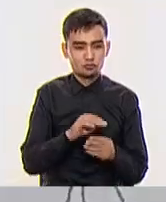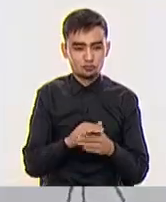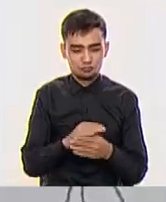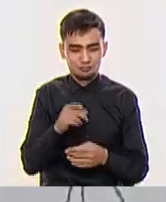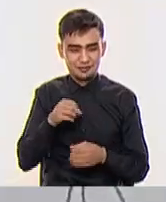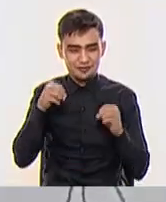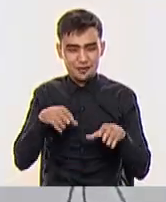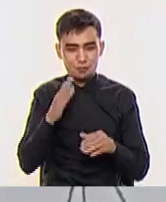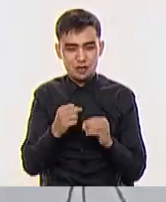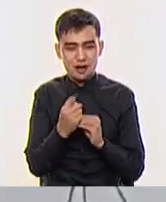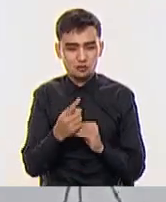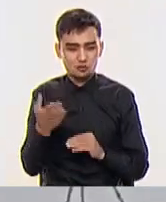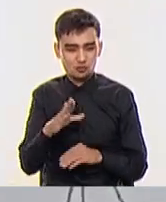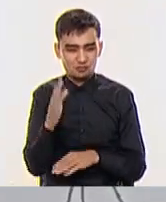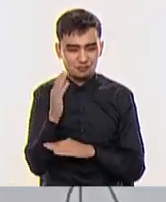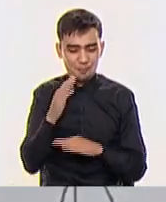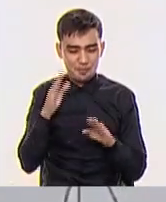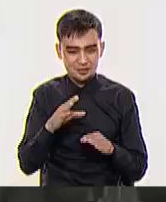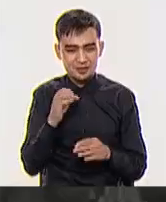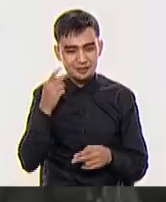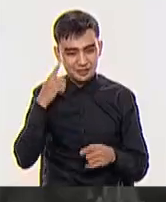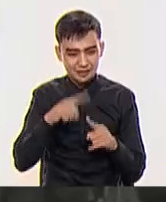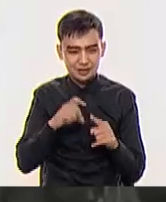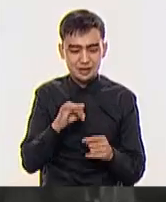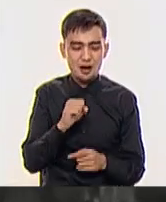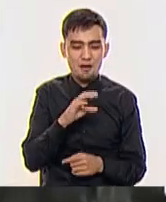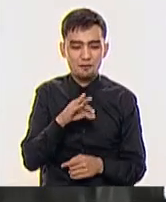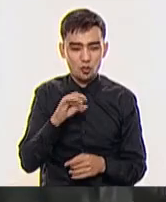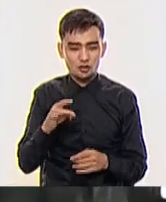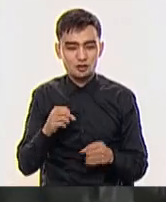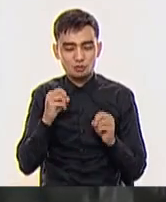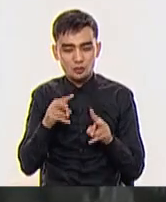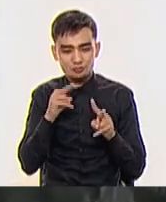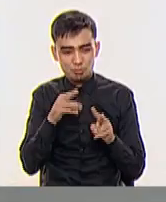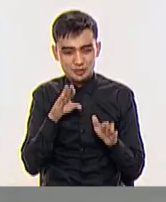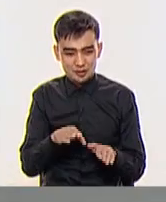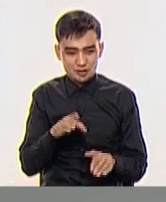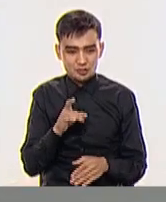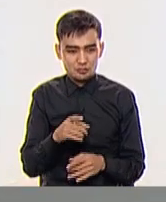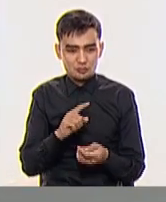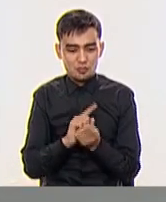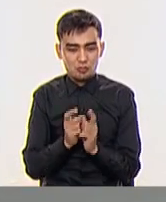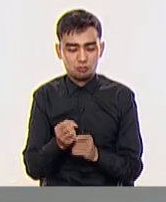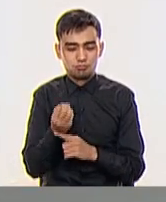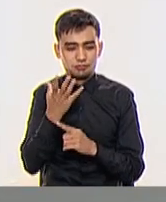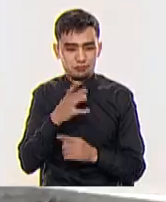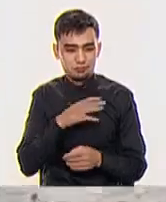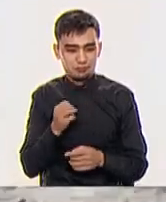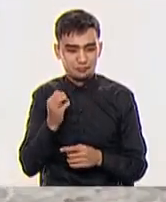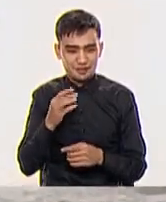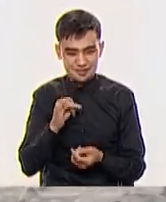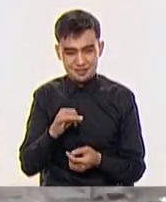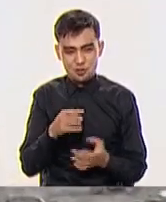жарықтандыратын 11 бағанадағы шамдарды техникалық және авторлық қадағалау мекемелері төменнен жоғары қарай орналастырған және оны